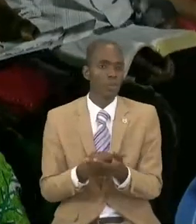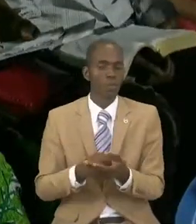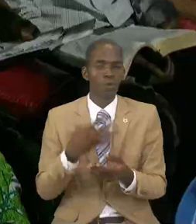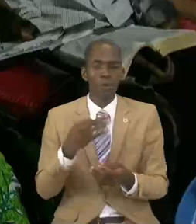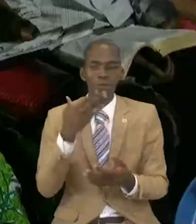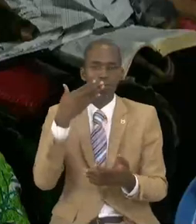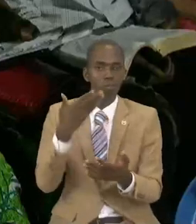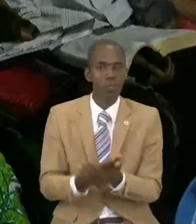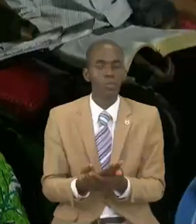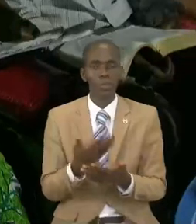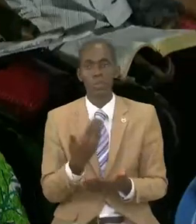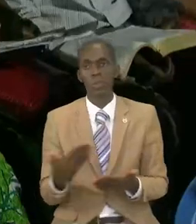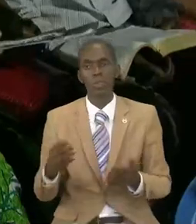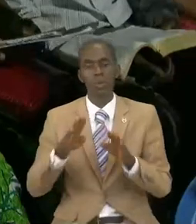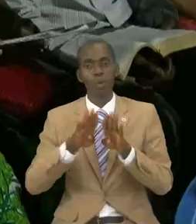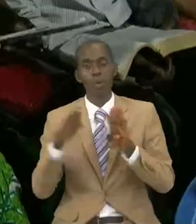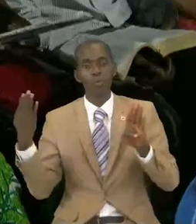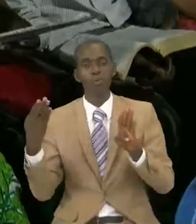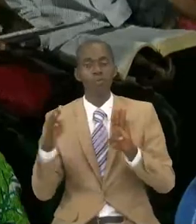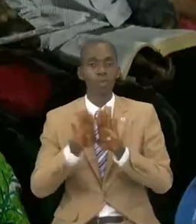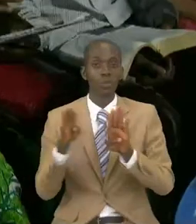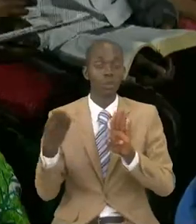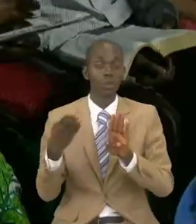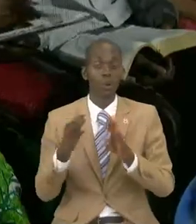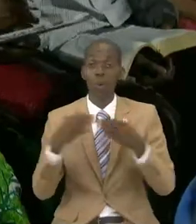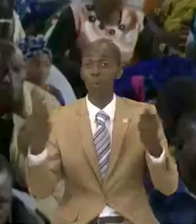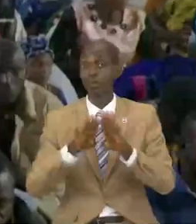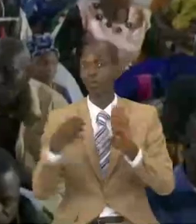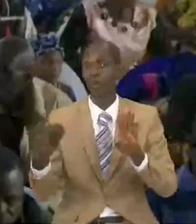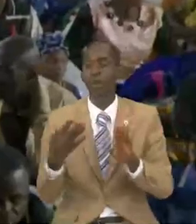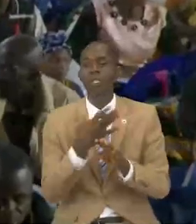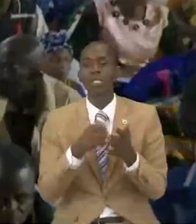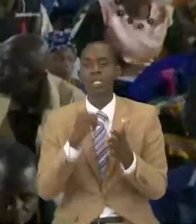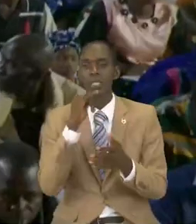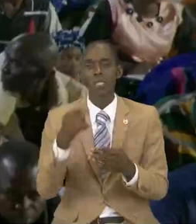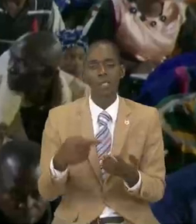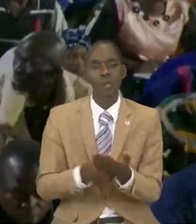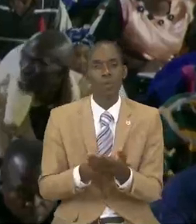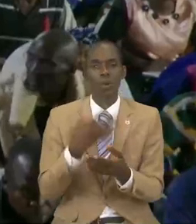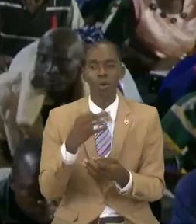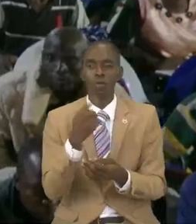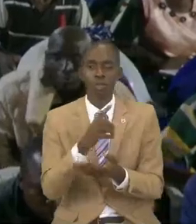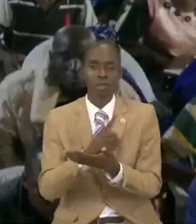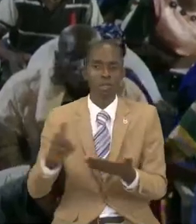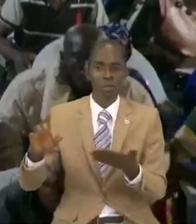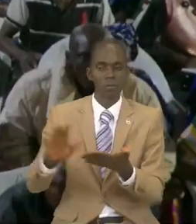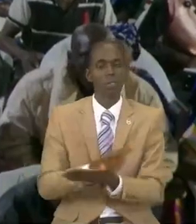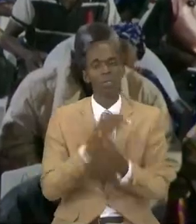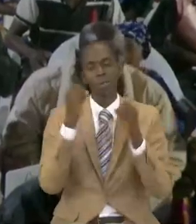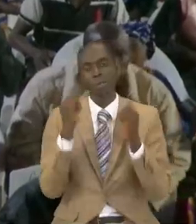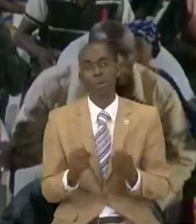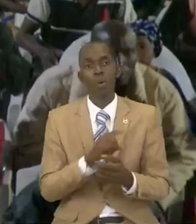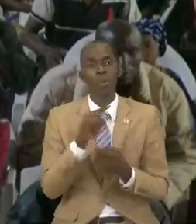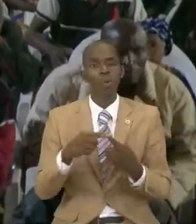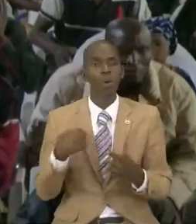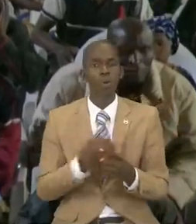bonne nouvelle des portes ouvertes. C'est l'évangile du surnaturel. Quand